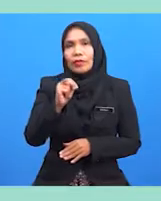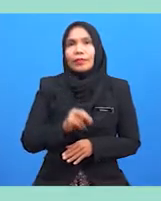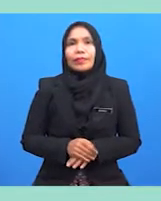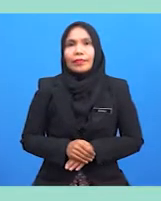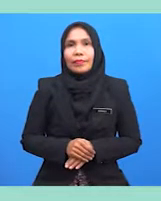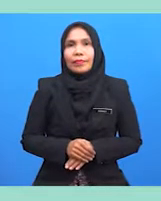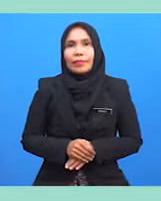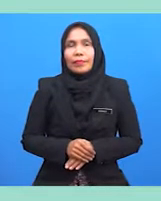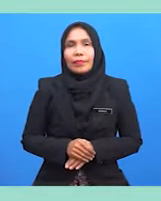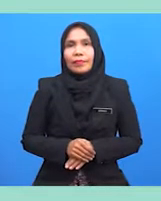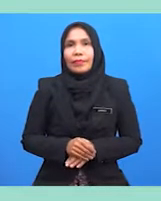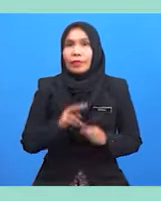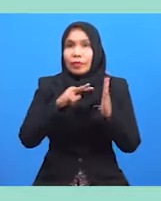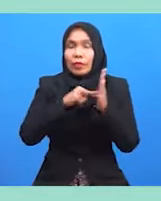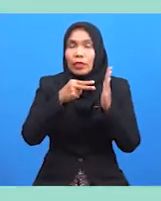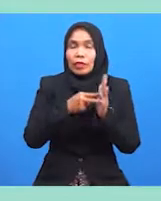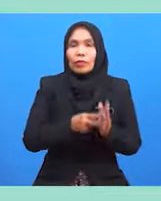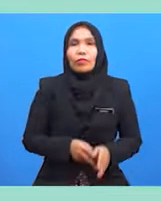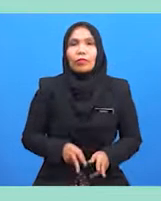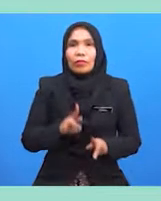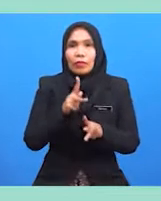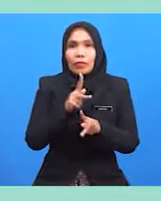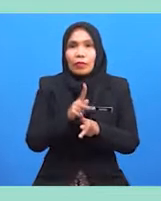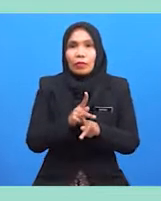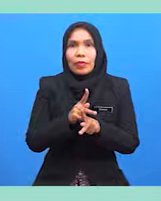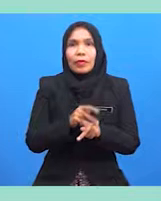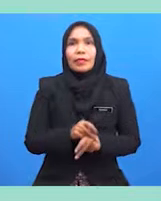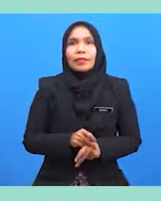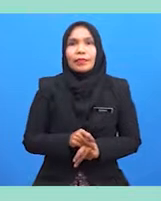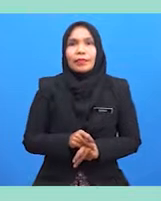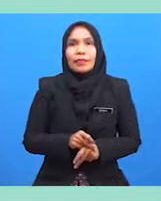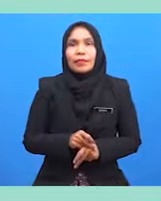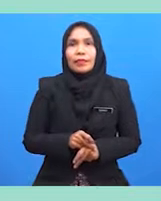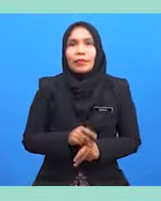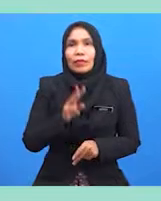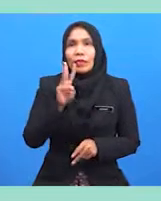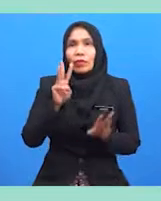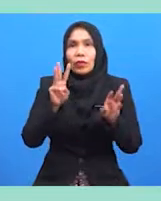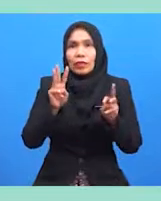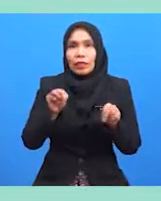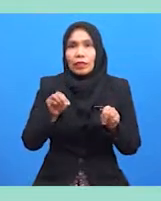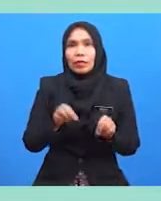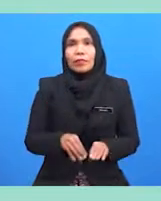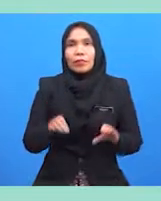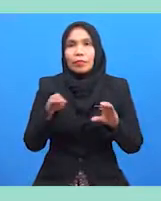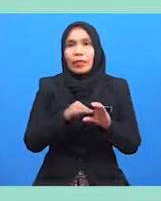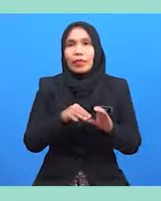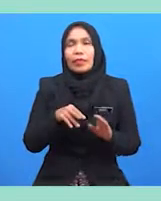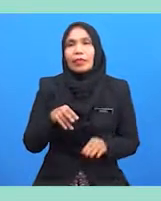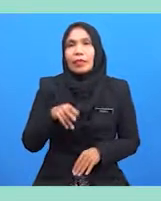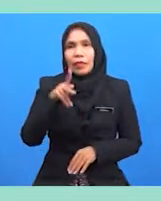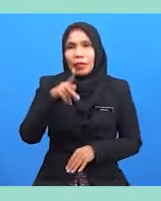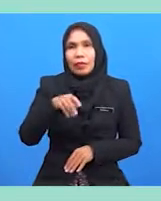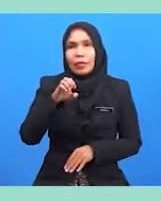simpanan wajib Bank Perdagangan di Bank Pusat. pada kadar tertentu yang